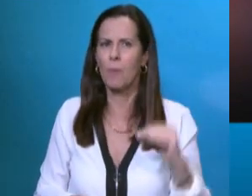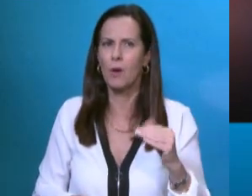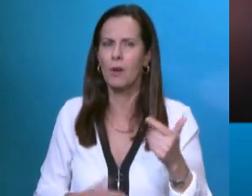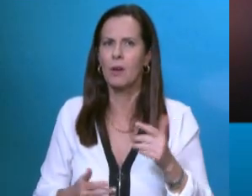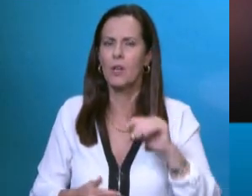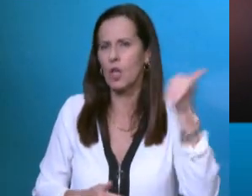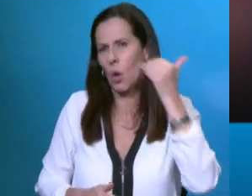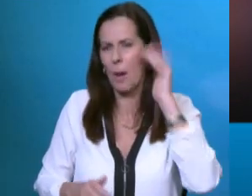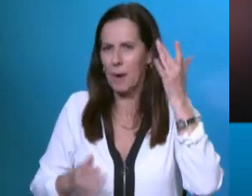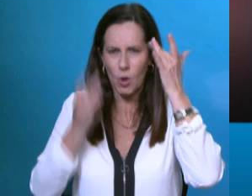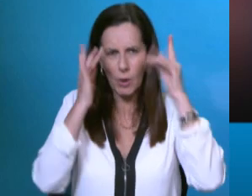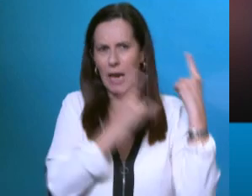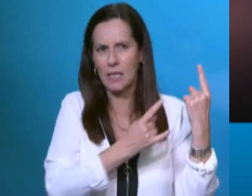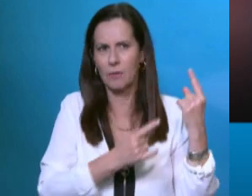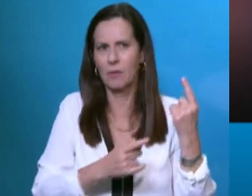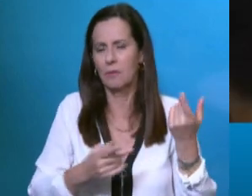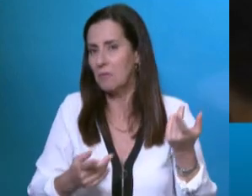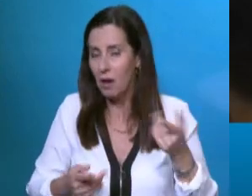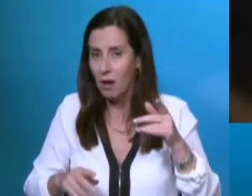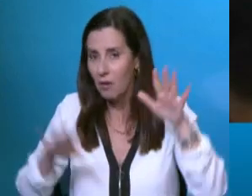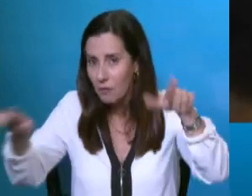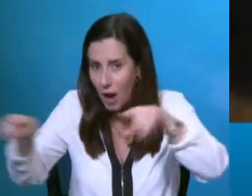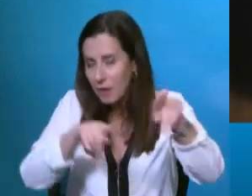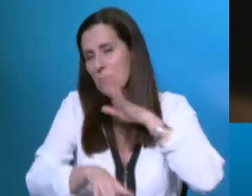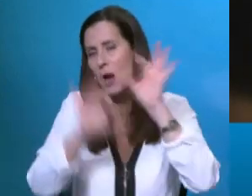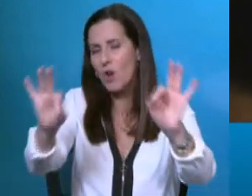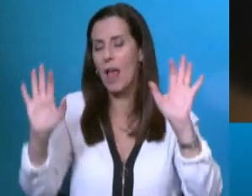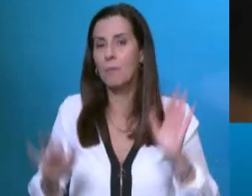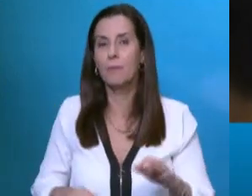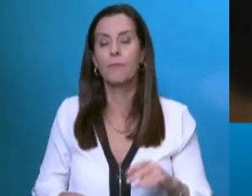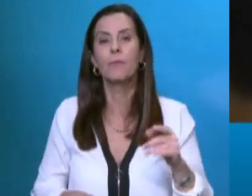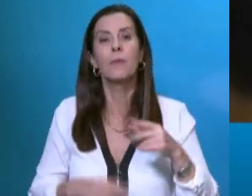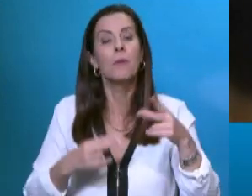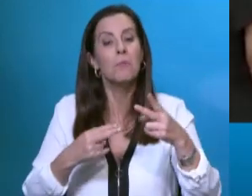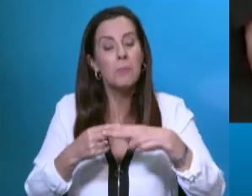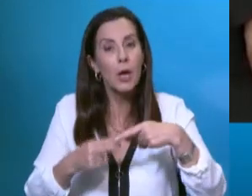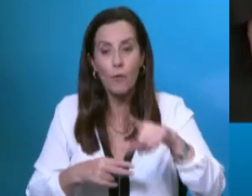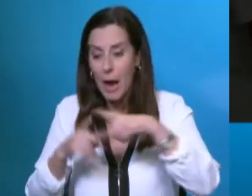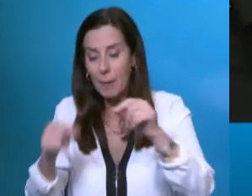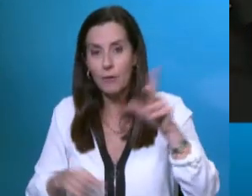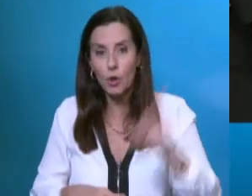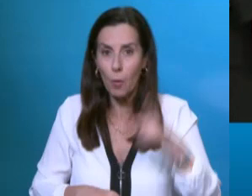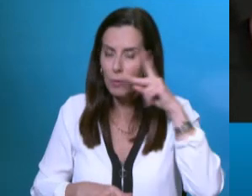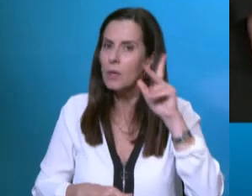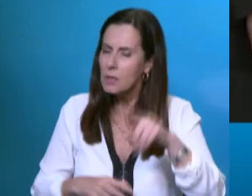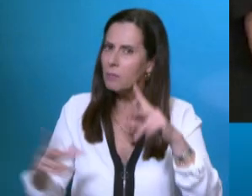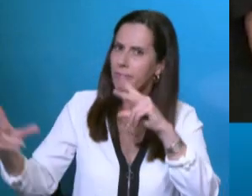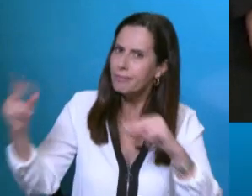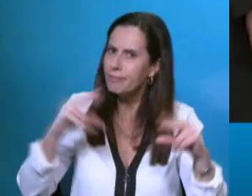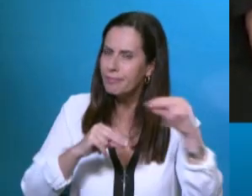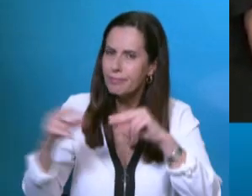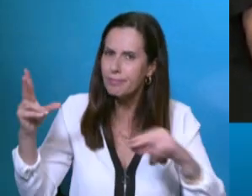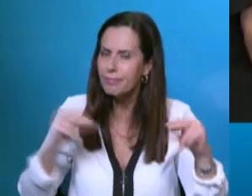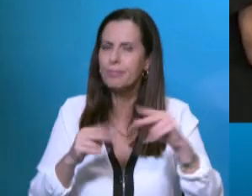first, and the rest of the world, that's your problem. בשבועות הקרובים עתידים היפנים והקוריאנים להמשיך לדון בחסות ארגון הסחר